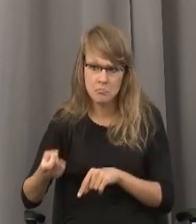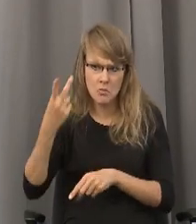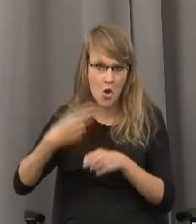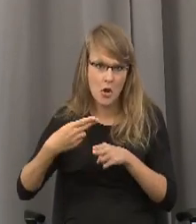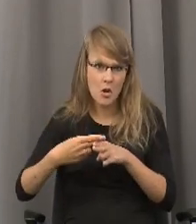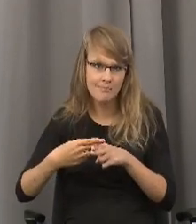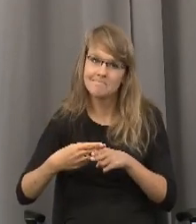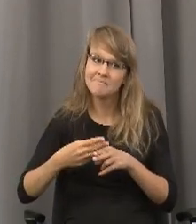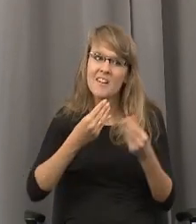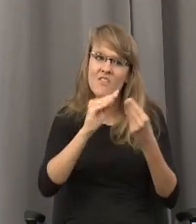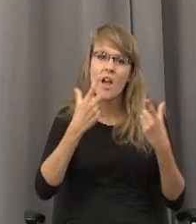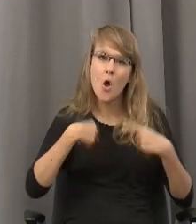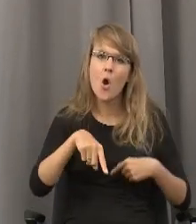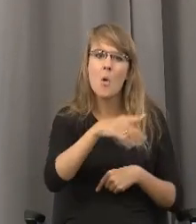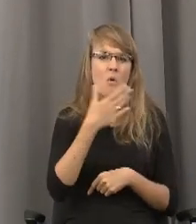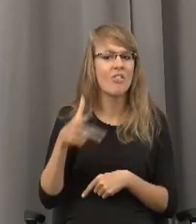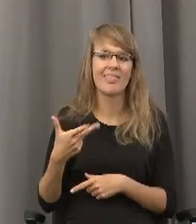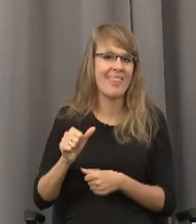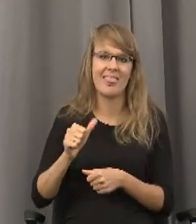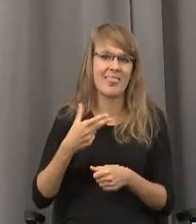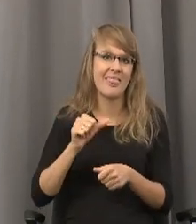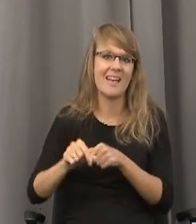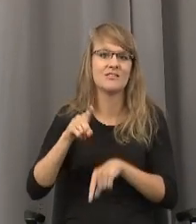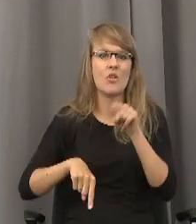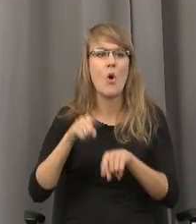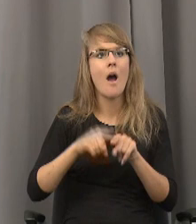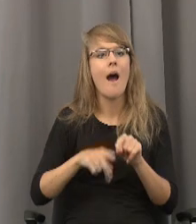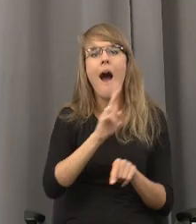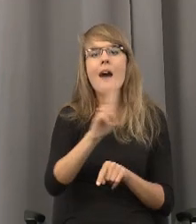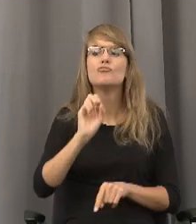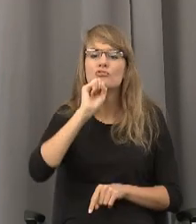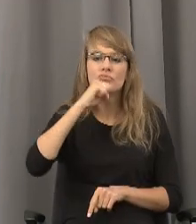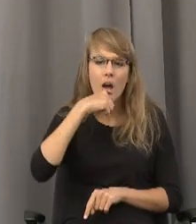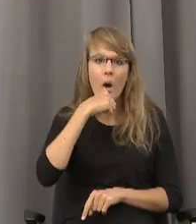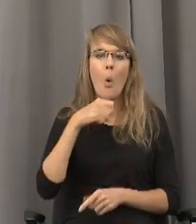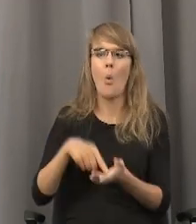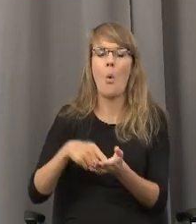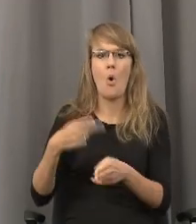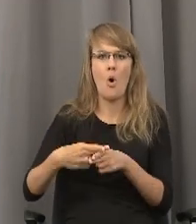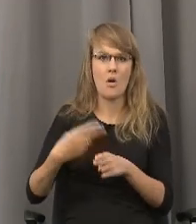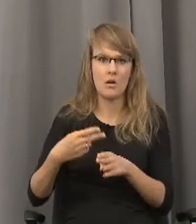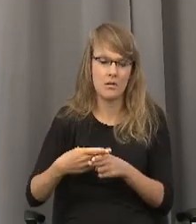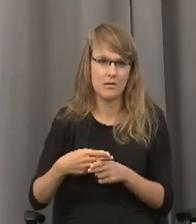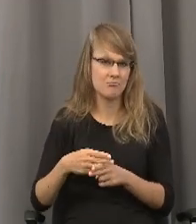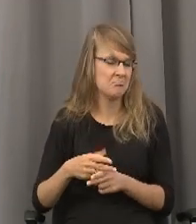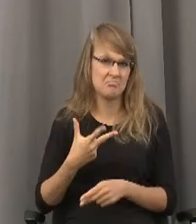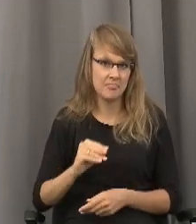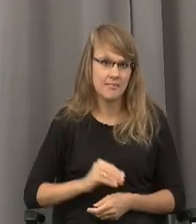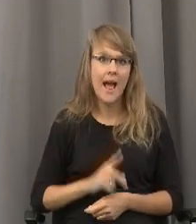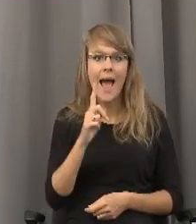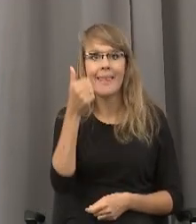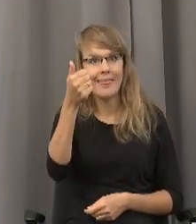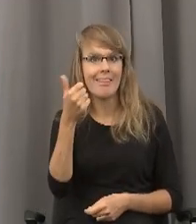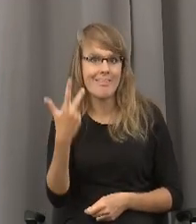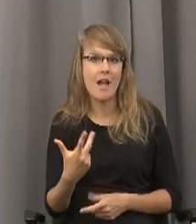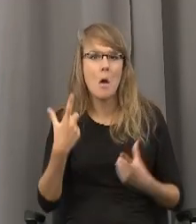czyli nie jest to przywilej wieku niejako, ale 1/3 jednak uważa,